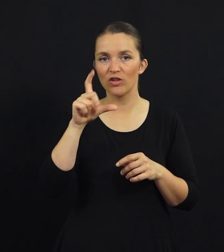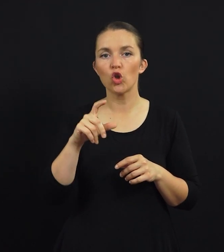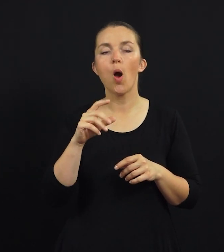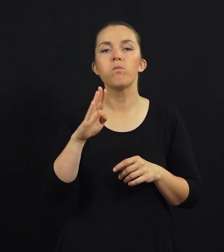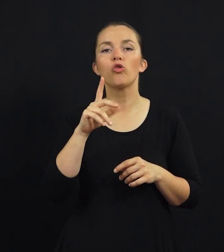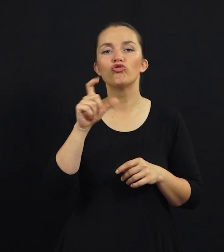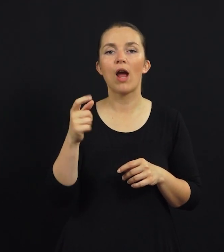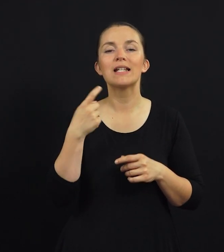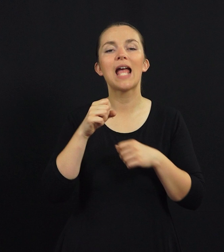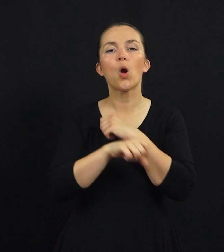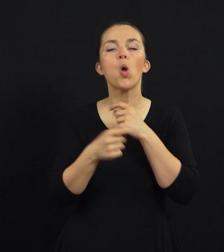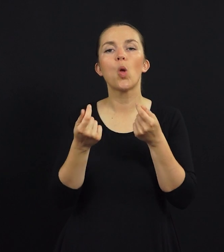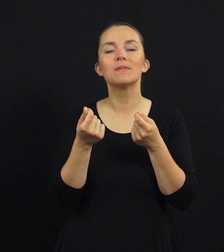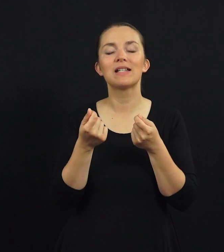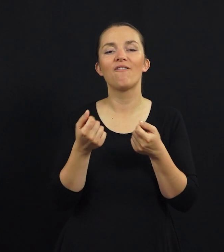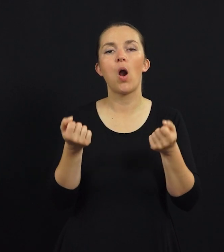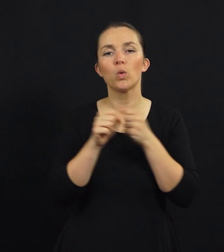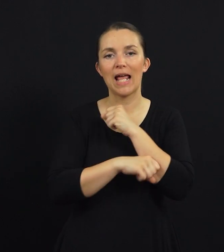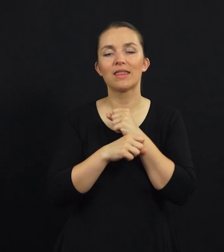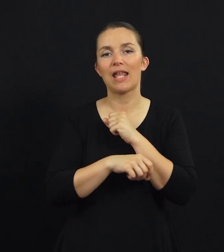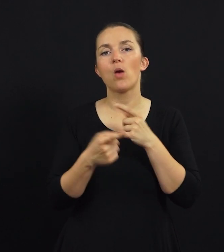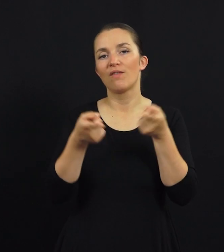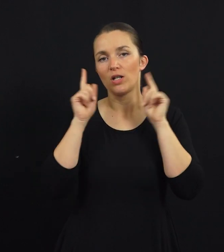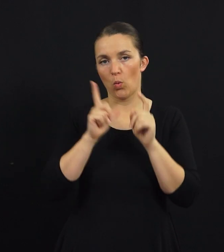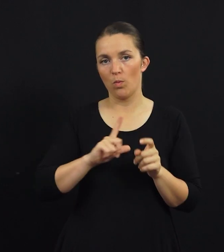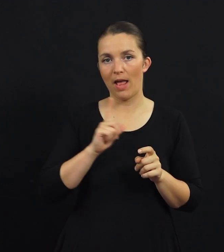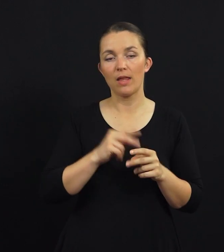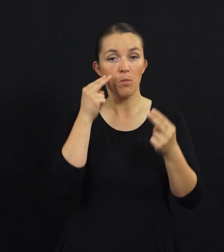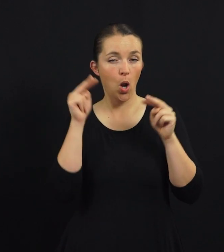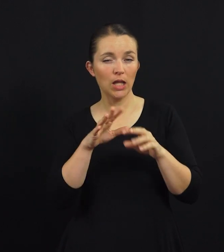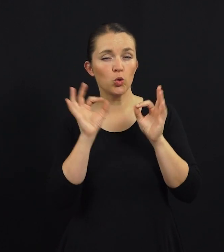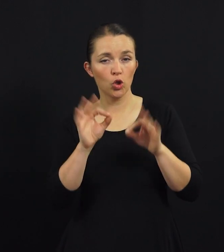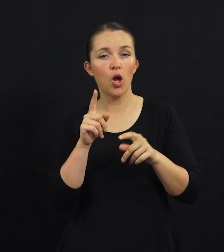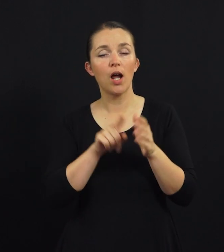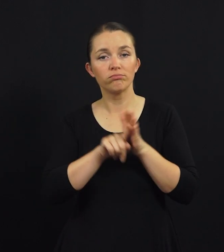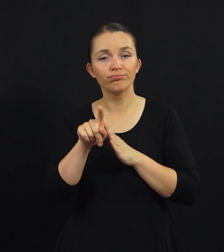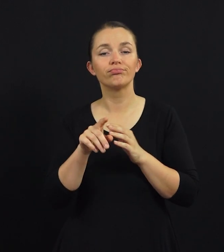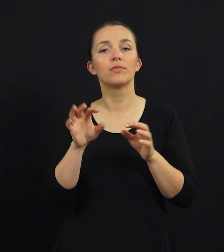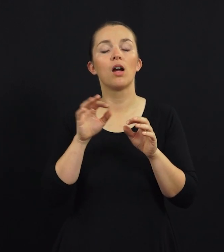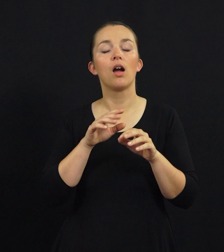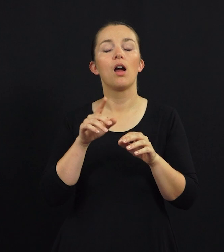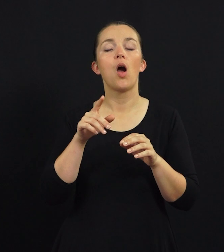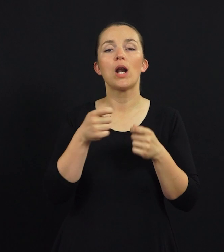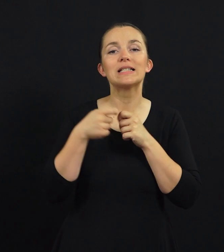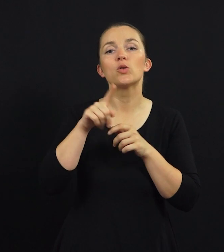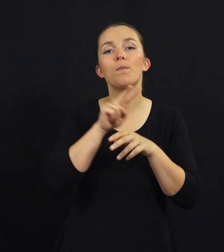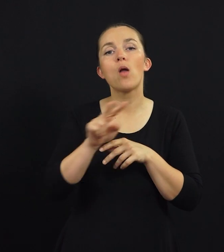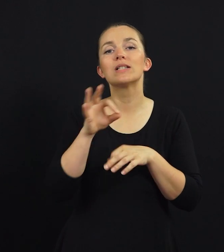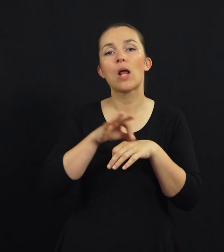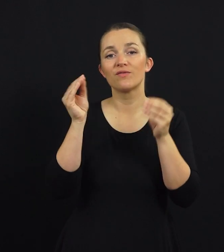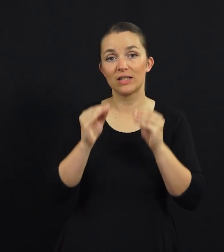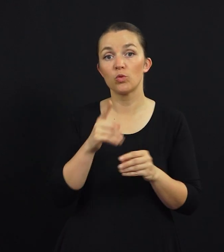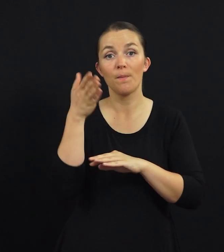iz Ekonomske fakultete Univerze v Ljubljani. Poglede na učinkovito organizacijo in upravljanje zdravstvenega